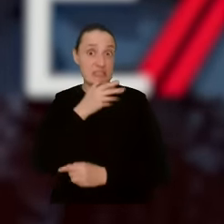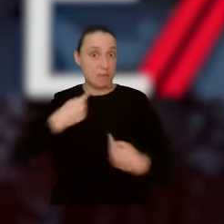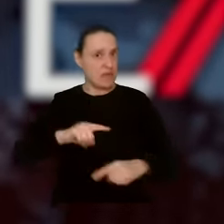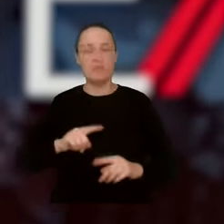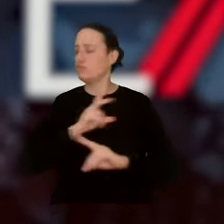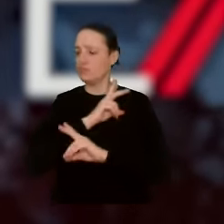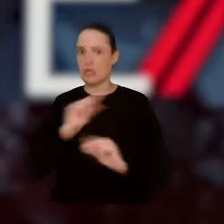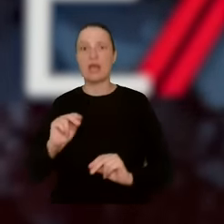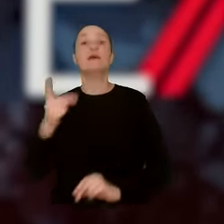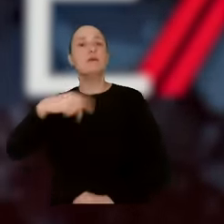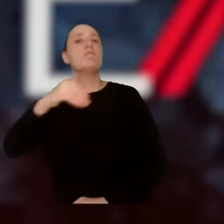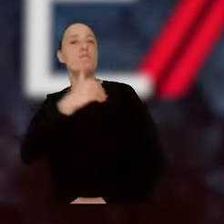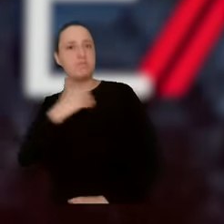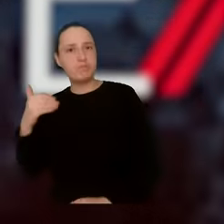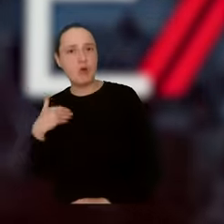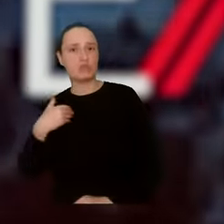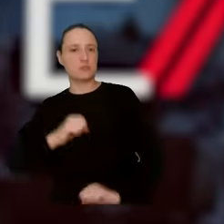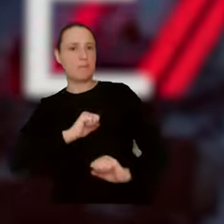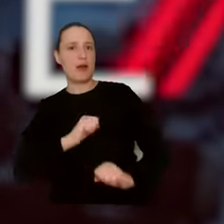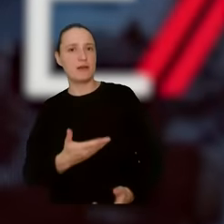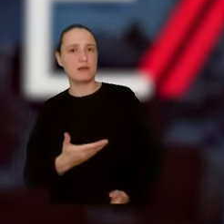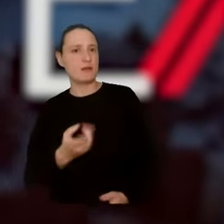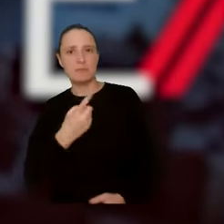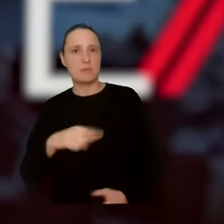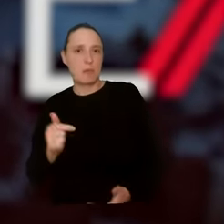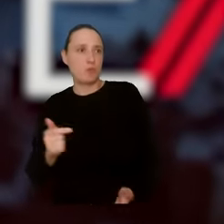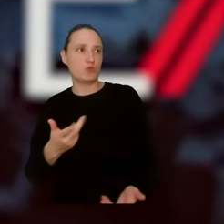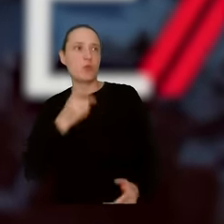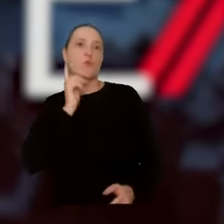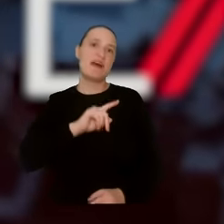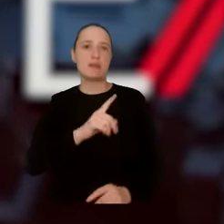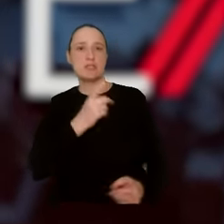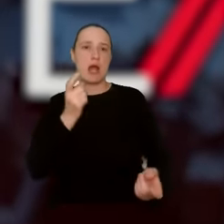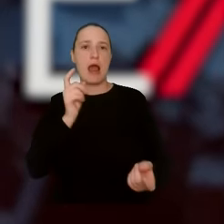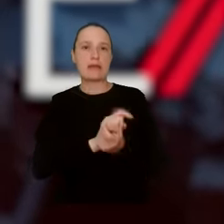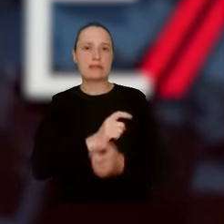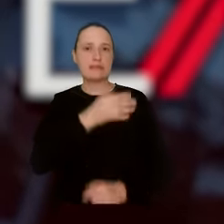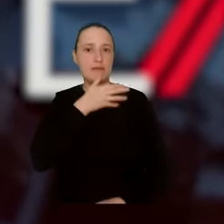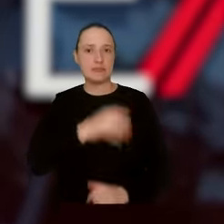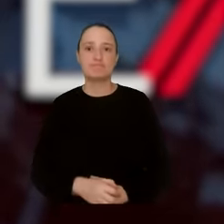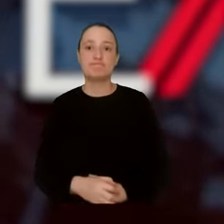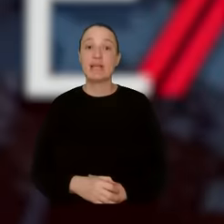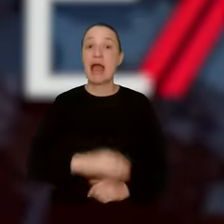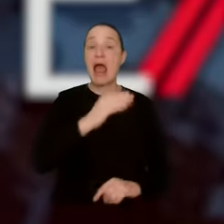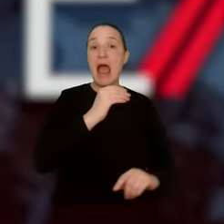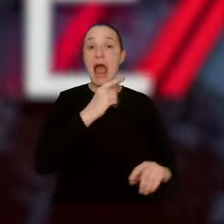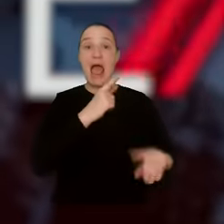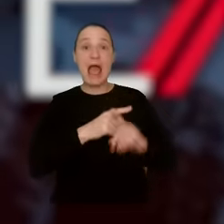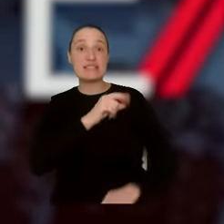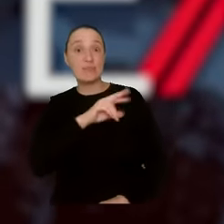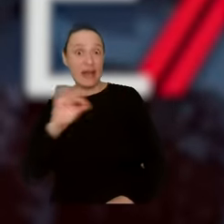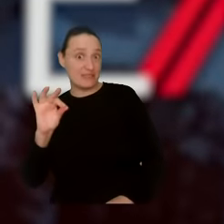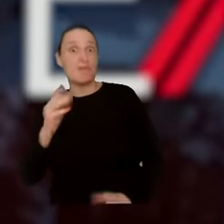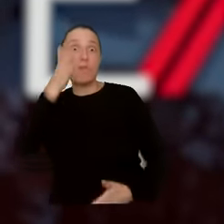My w polskość jesteśmy przyodziani i przebierać się nie mamy zamiaru. Ekspres Republiki to dopiero połowa atrakcji, jakie przygotowaliśmy. Przed nami